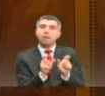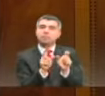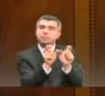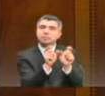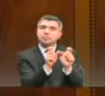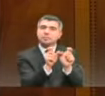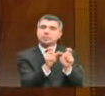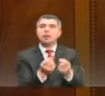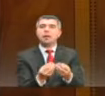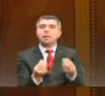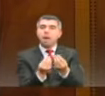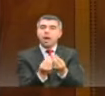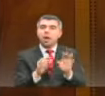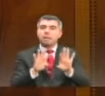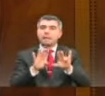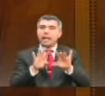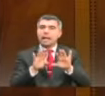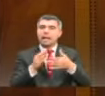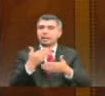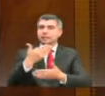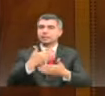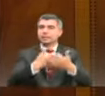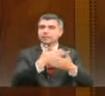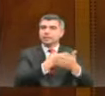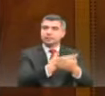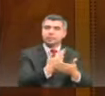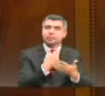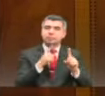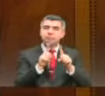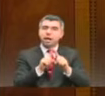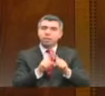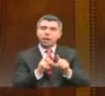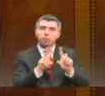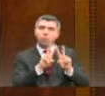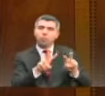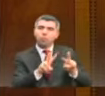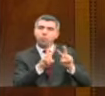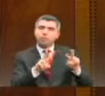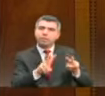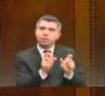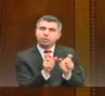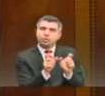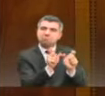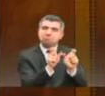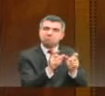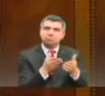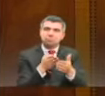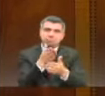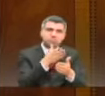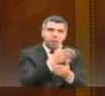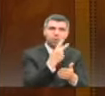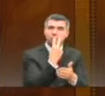بمتابعة التقارير الصادرة عن هيئات الحكامة والتفتيش والمراقبة ومتابعة تنفيذ